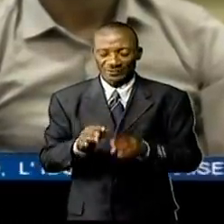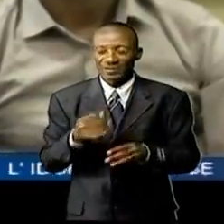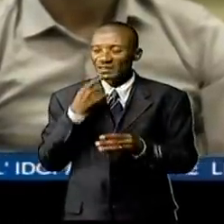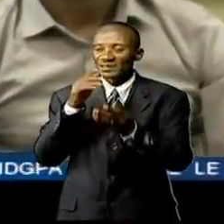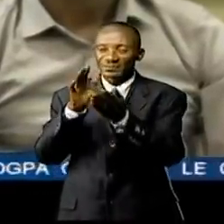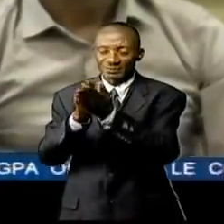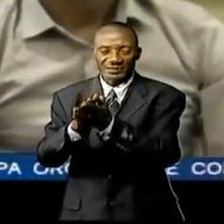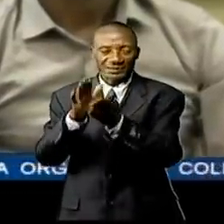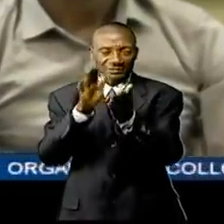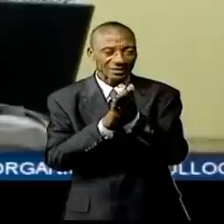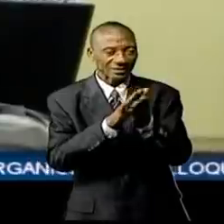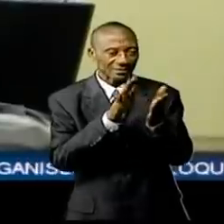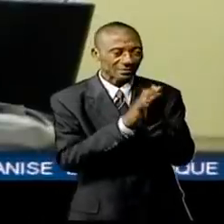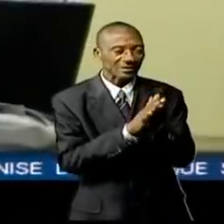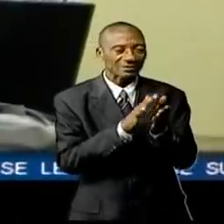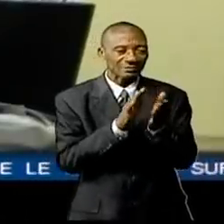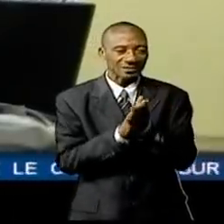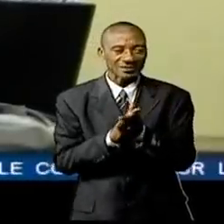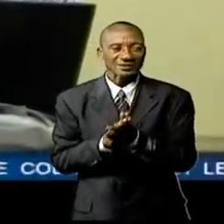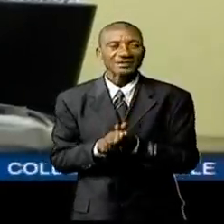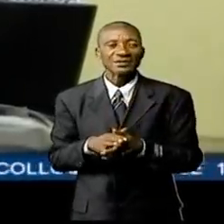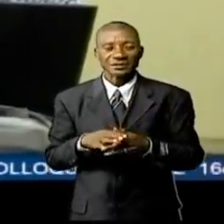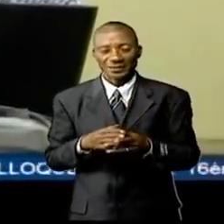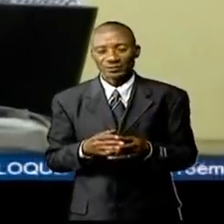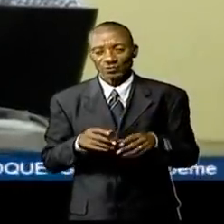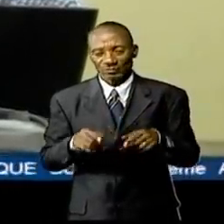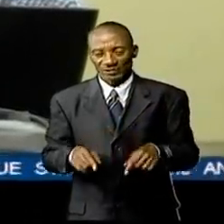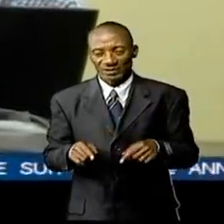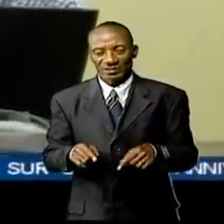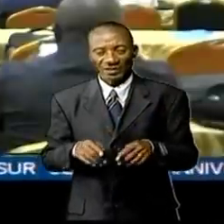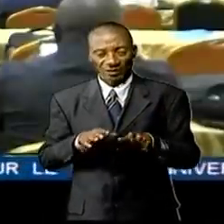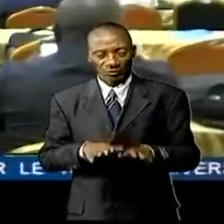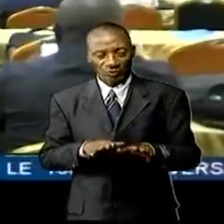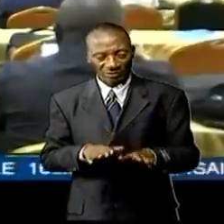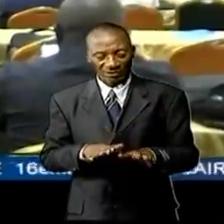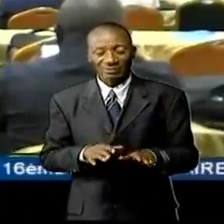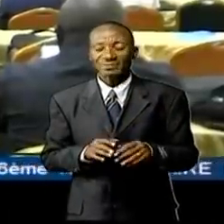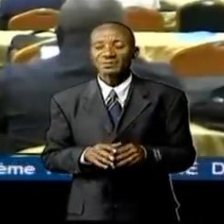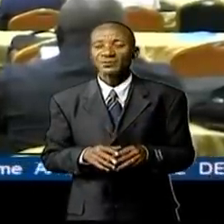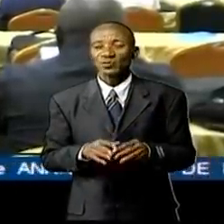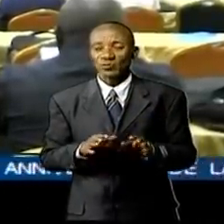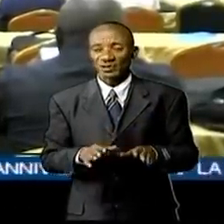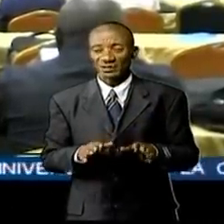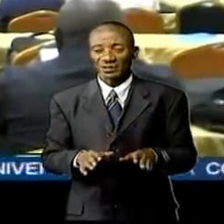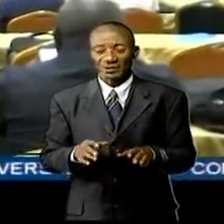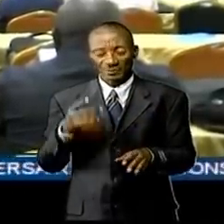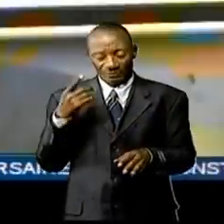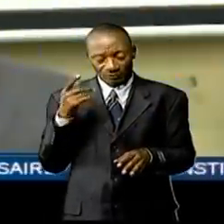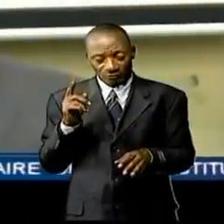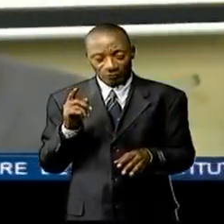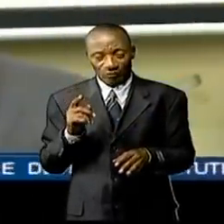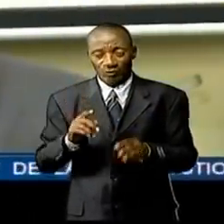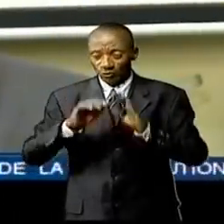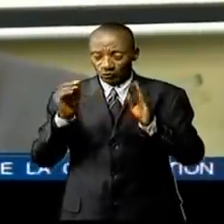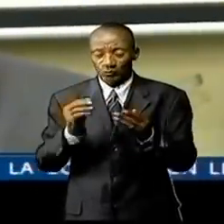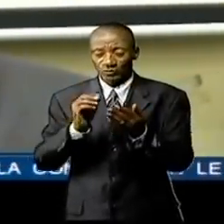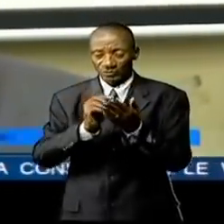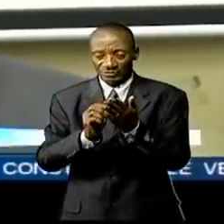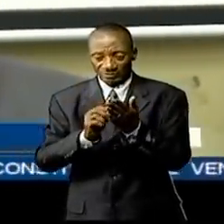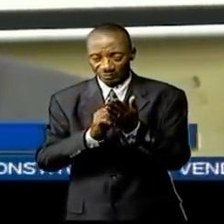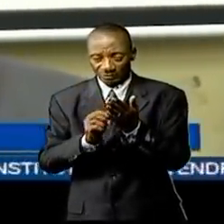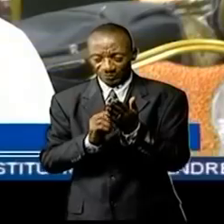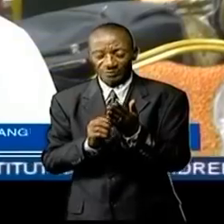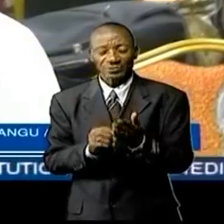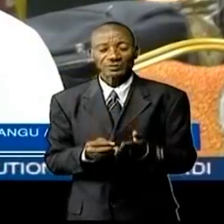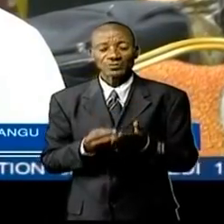le toilettage de la stratégie d'intervention sur la contribution déterminée au niveau national ainsi élaborée, tous ces participants sont